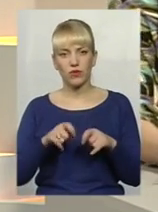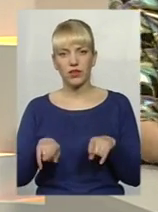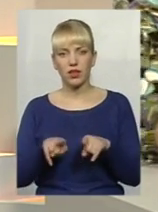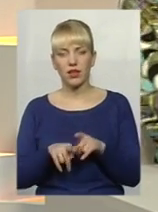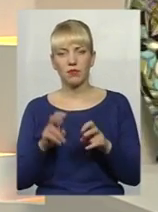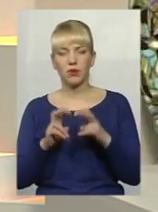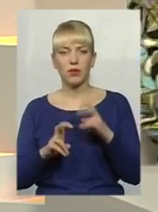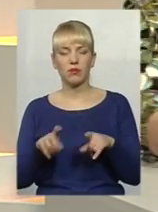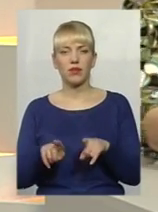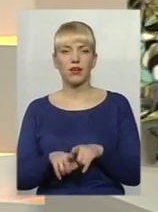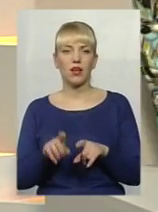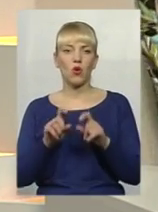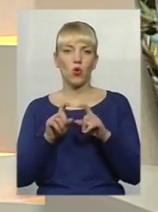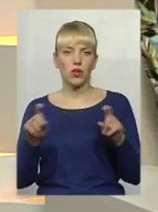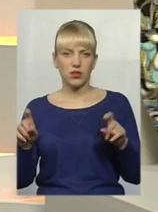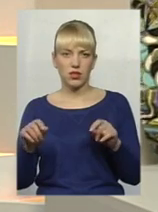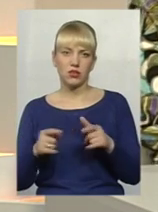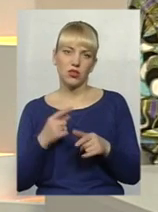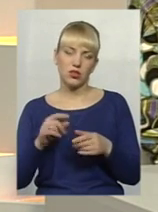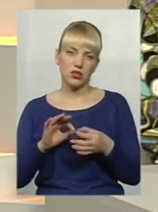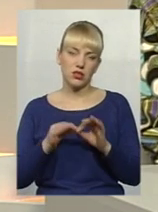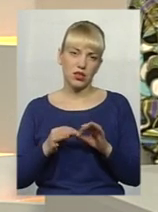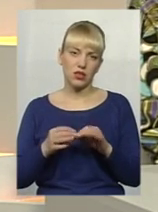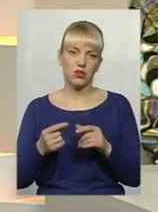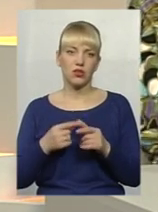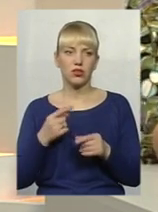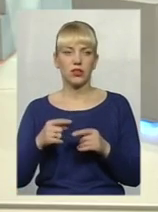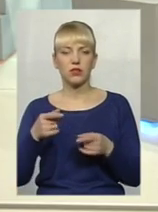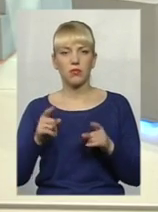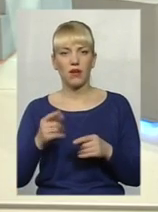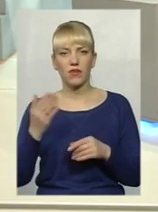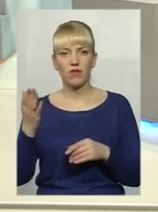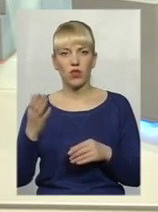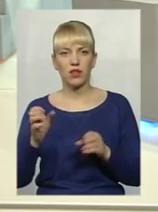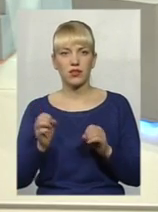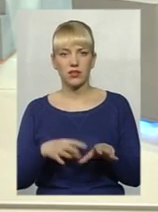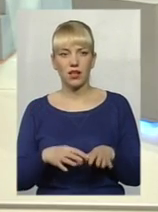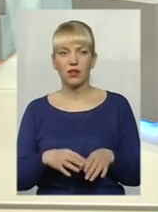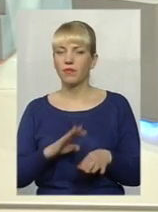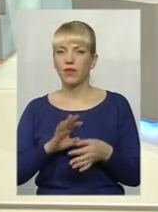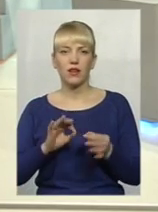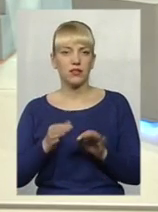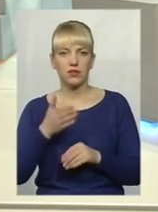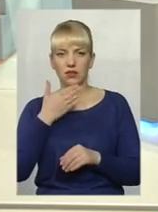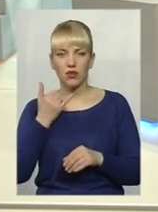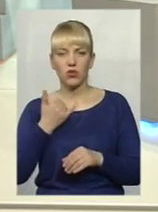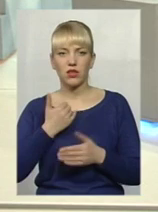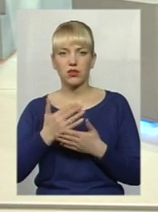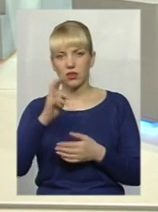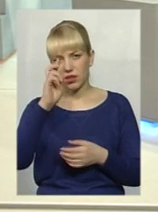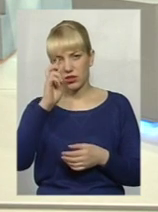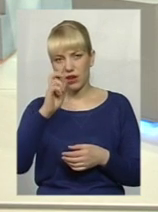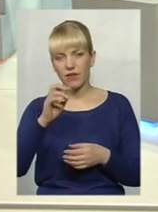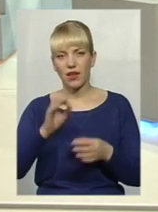таку організацію? Чи справді вона здала? І... Не складно. У нас є державна екологічна